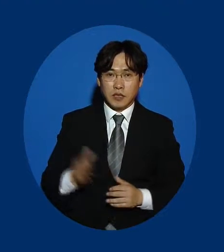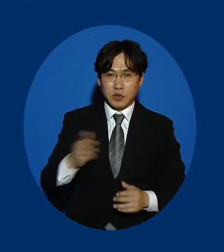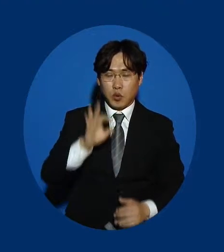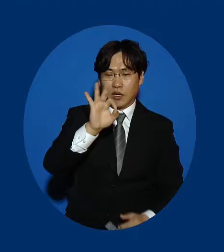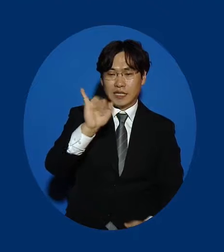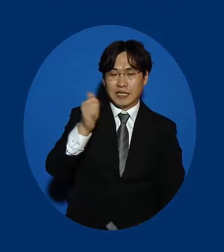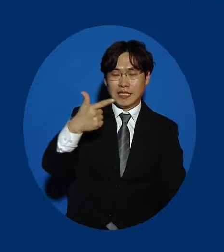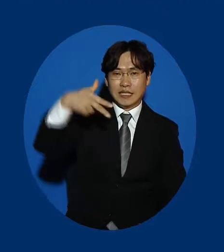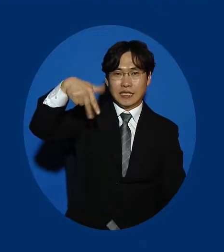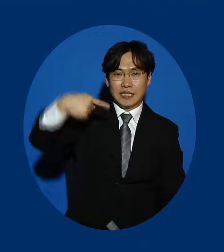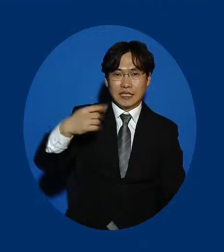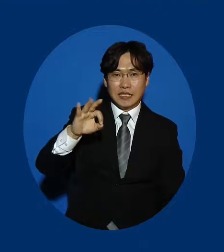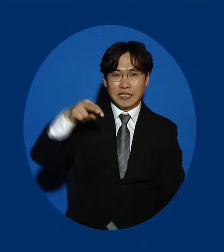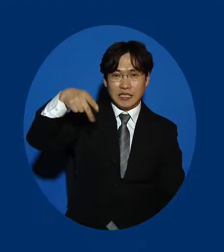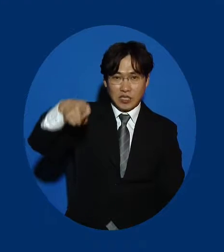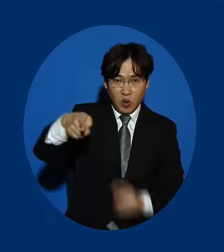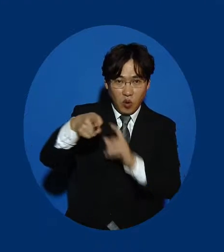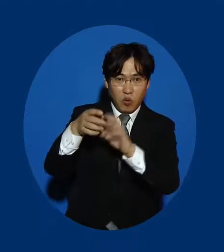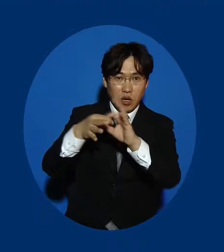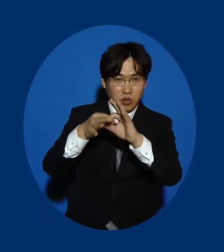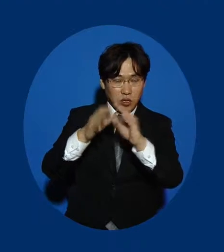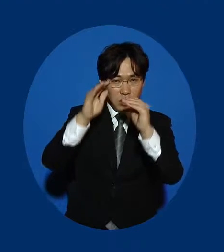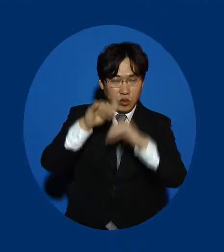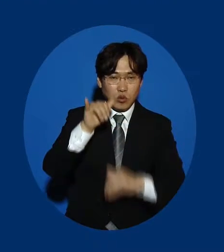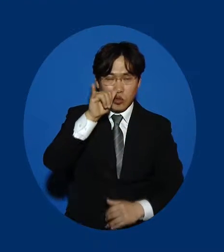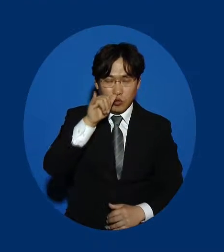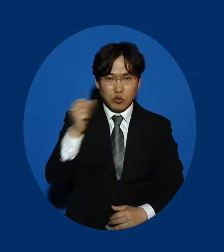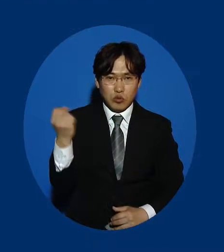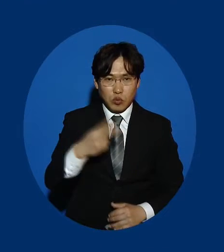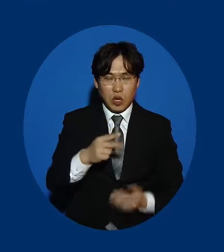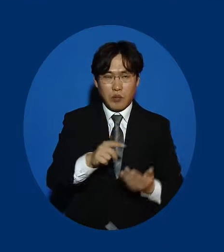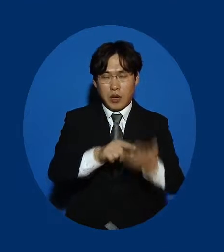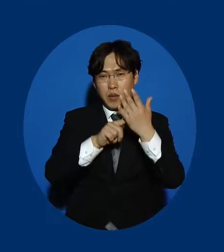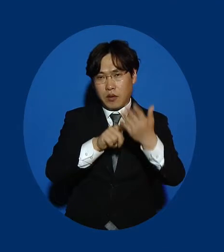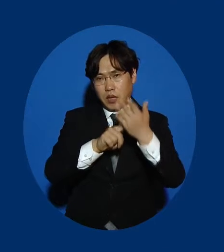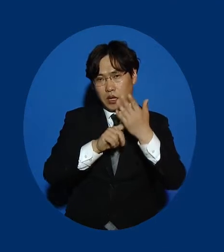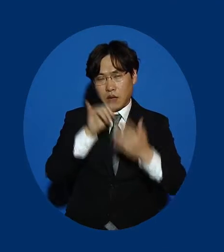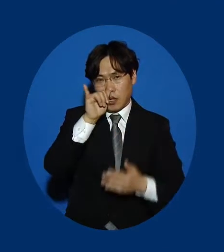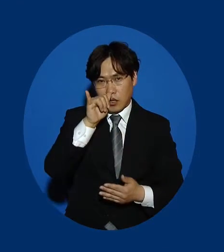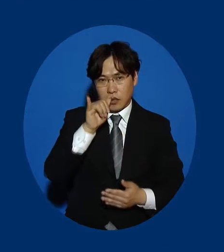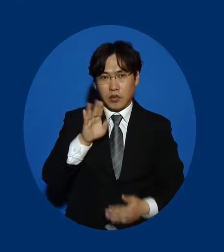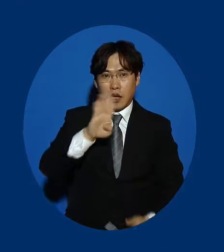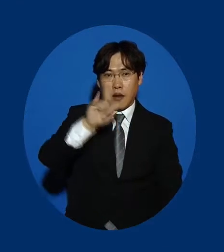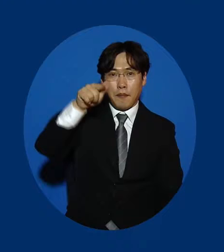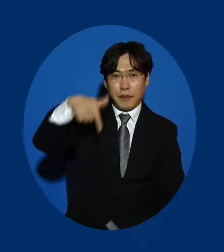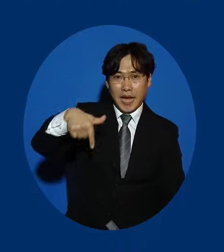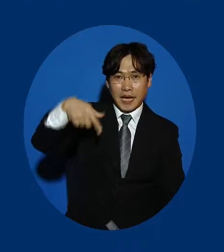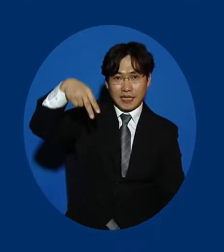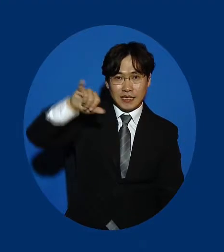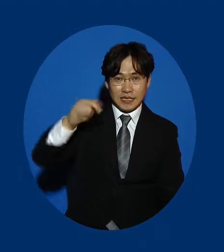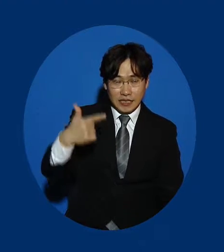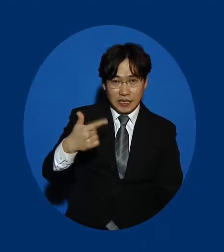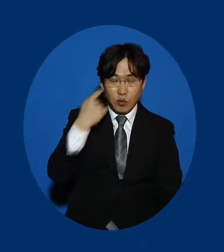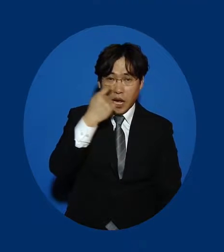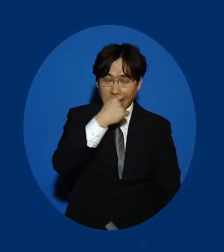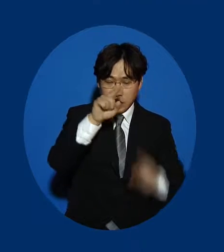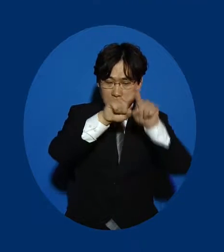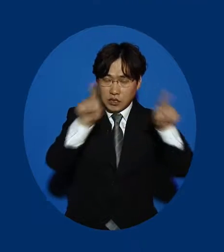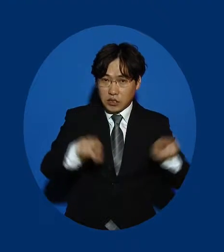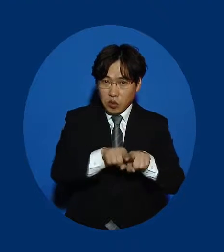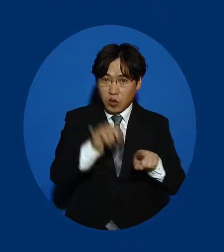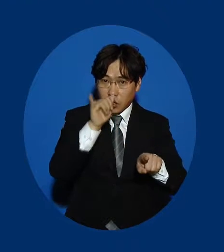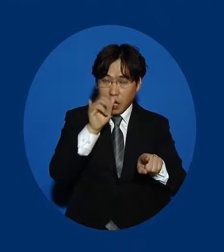문제도 시각장애인들한테는 과제로 남아 있고요. 또 앞으로 대두가 될 겁니다. 백신 증명서, 백신을 받게 되면 증명서 받을 텐데